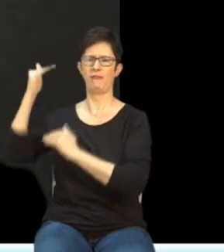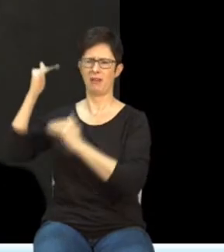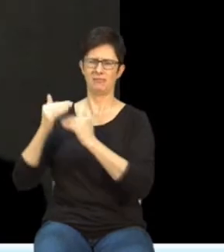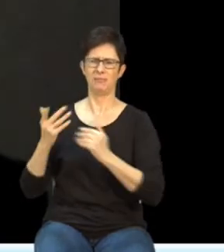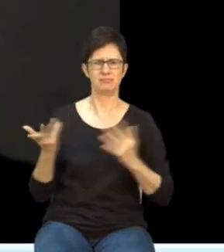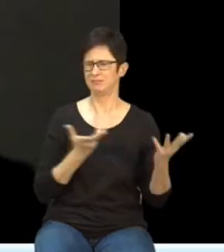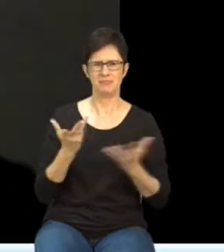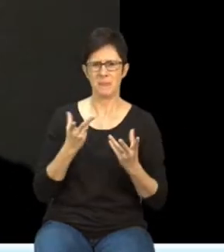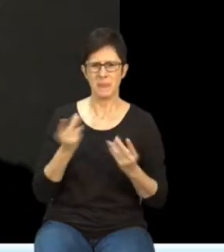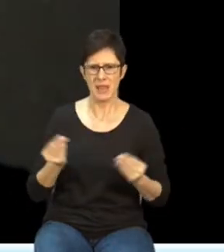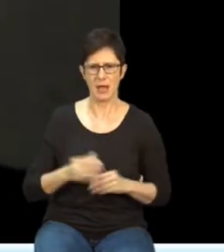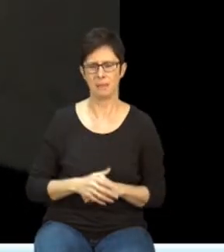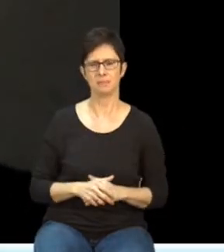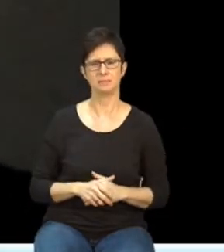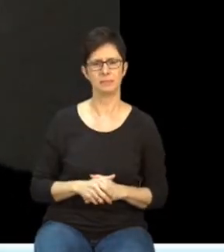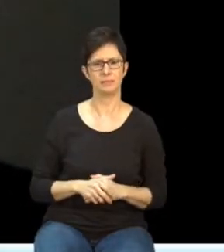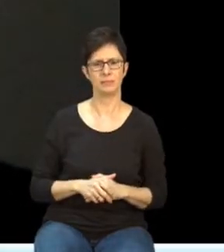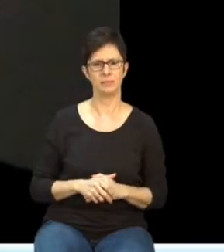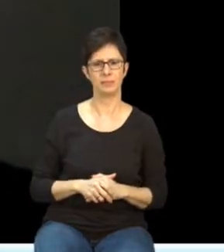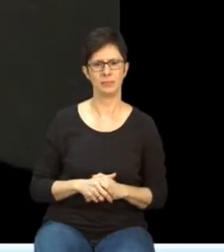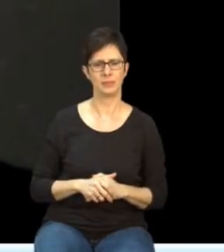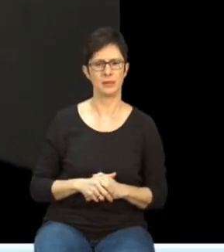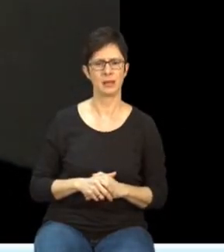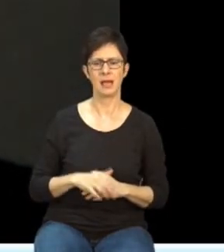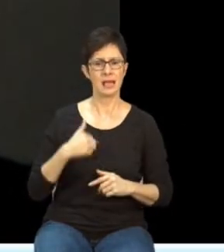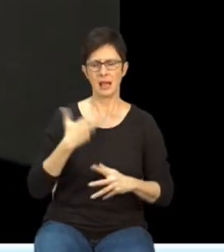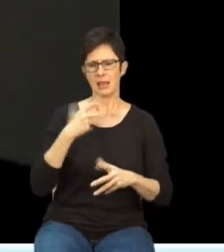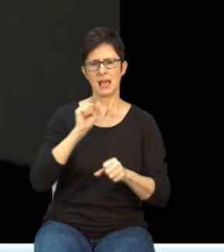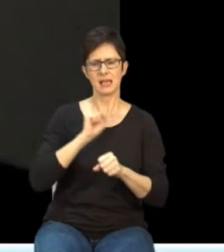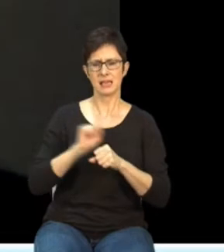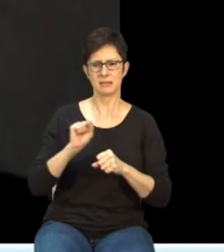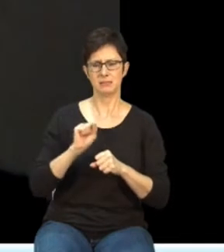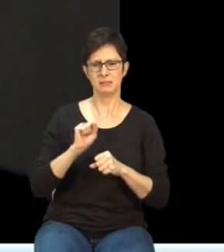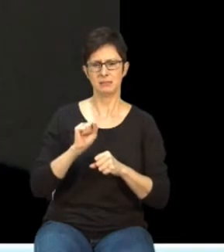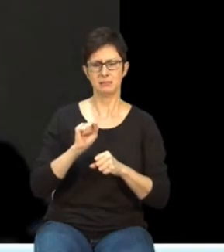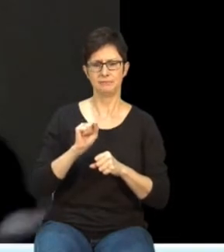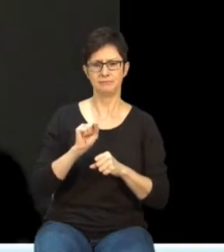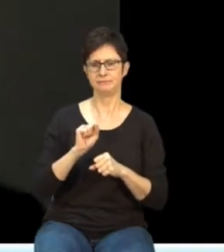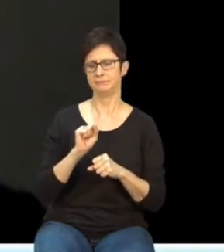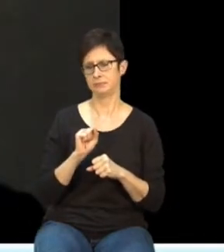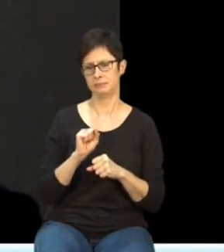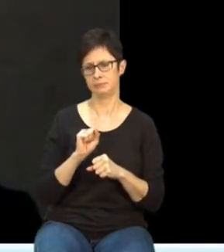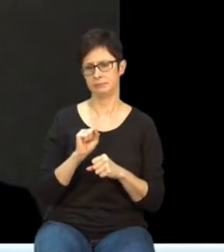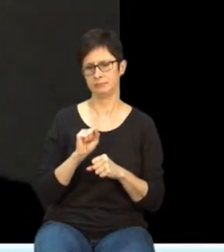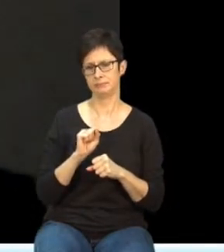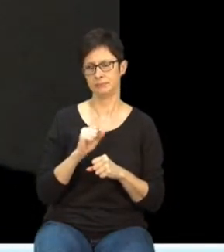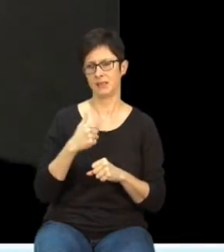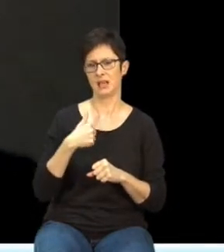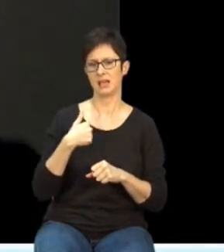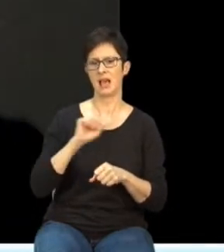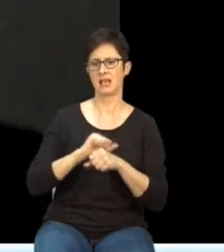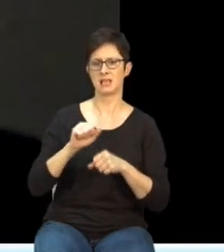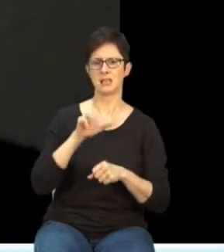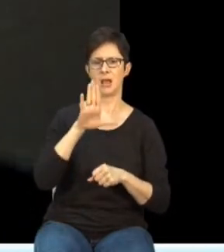w związku z tym ja nie jestem No mimo że oczywiście no ja jestem fizykiem